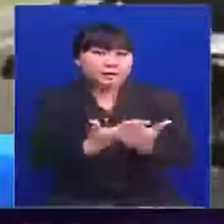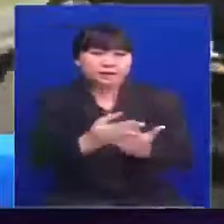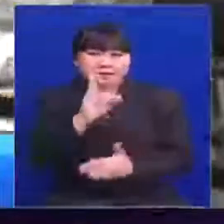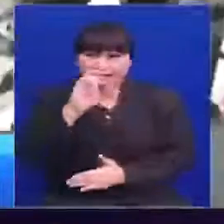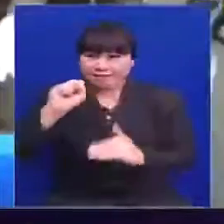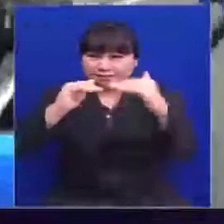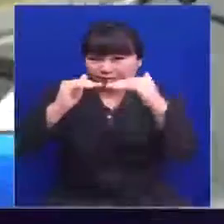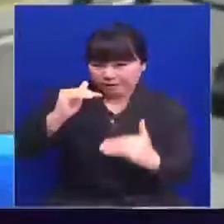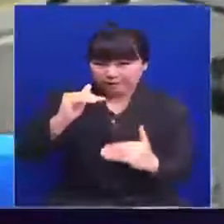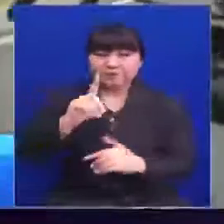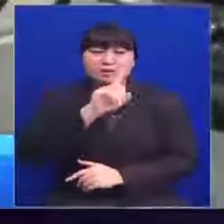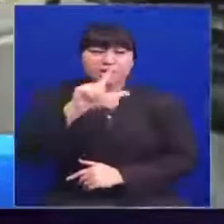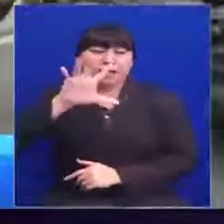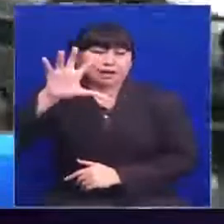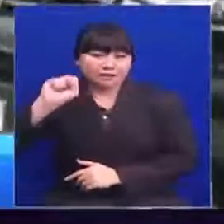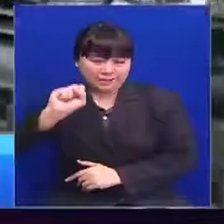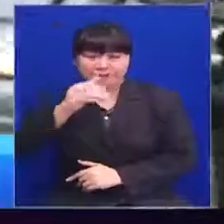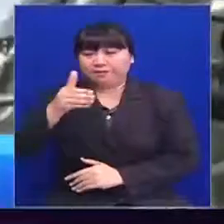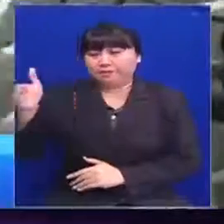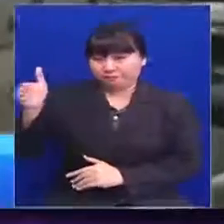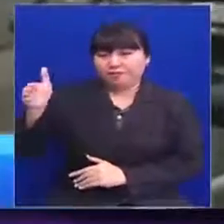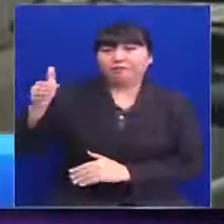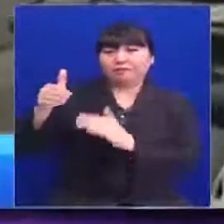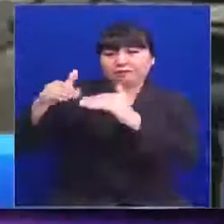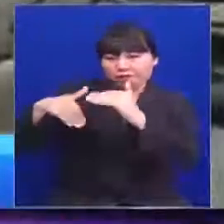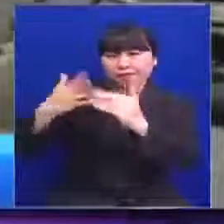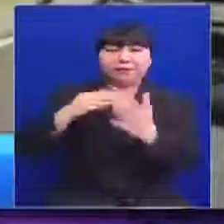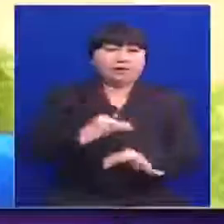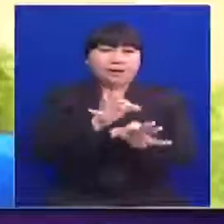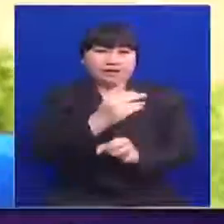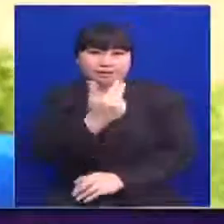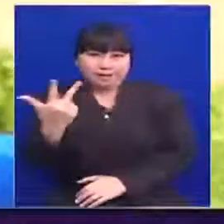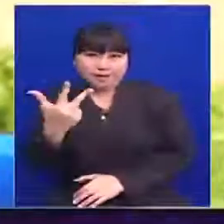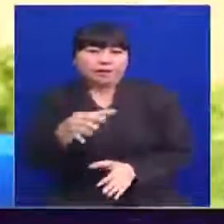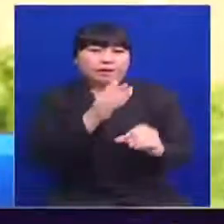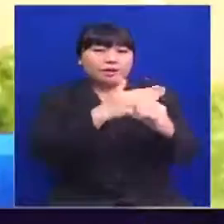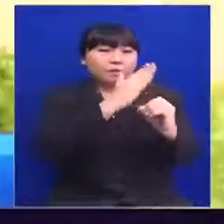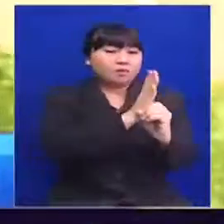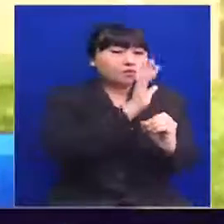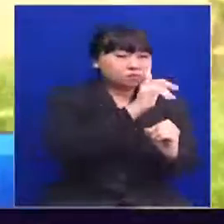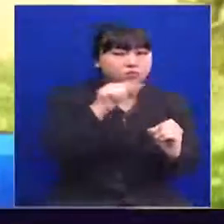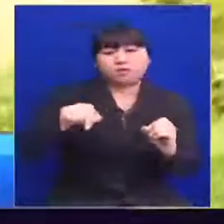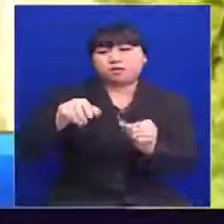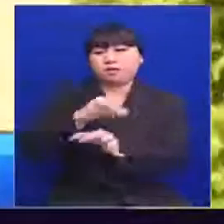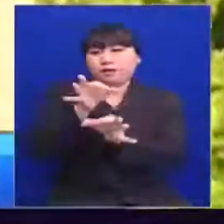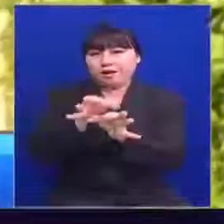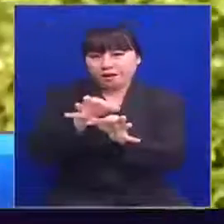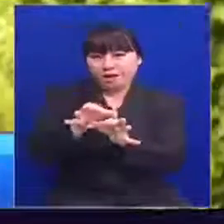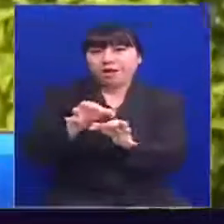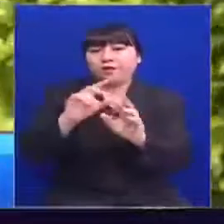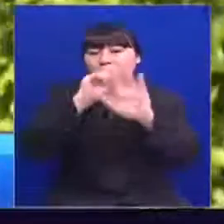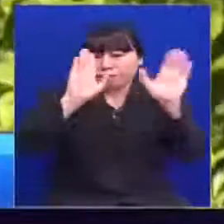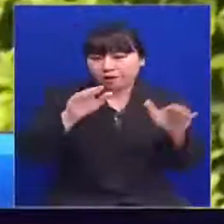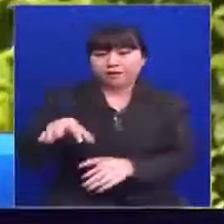700,000 บาทและไม่เกิน 1,500,000 บาทโดยปล่อยกู้ผ่าน3ธนาคารคือธนาคารออมสินธนาคารกรุงไทยและธนาคารอาคารสงเค